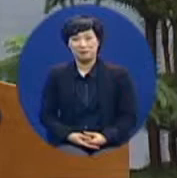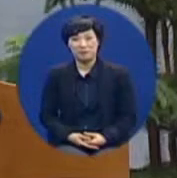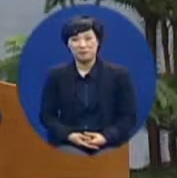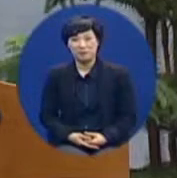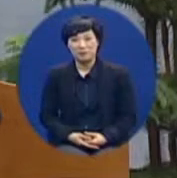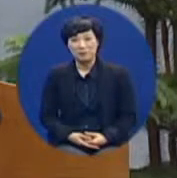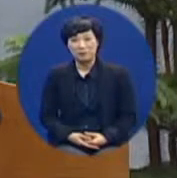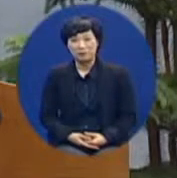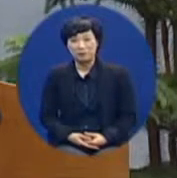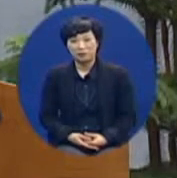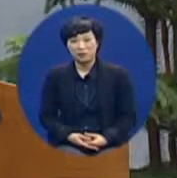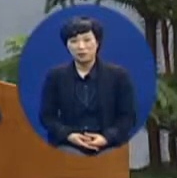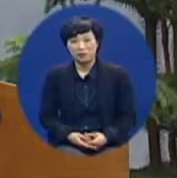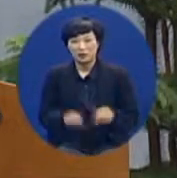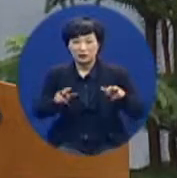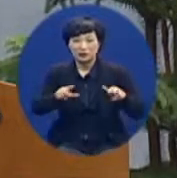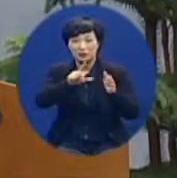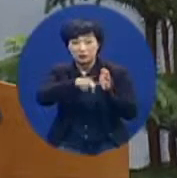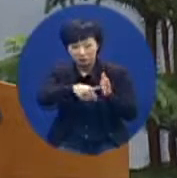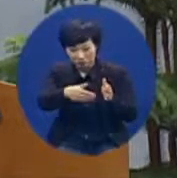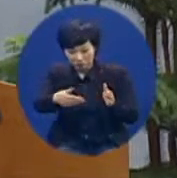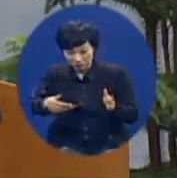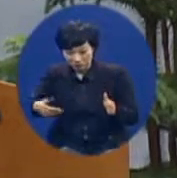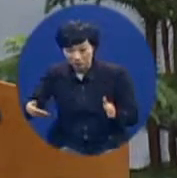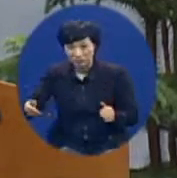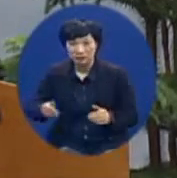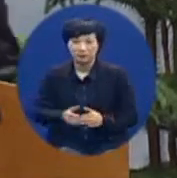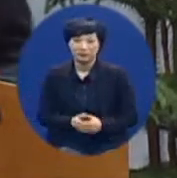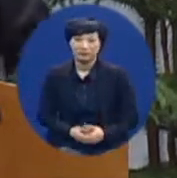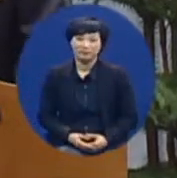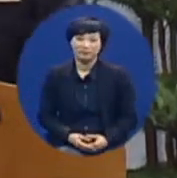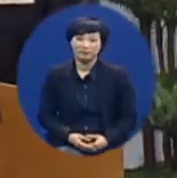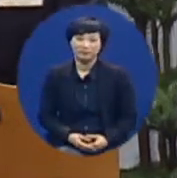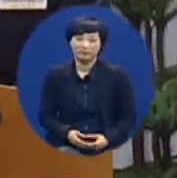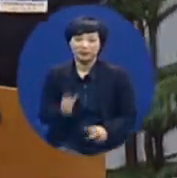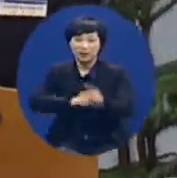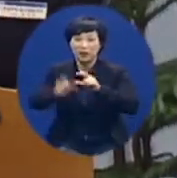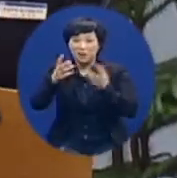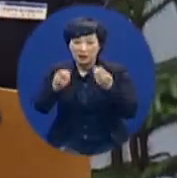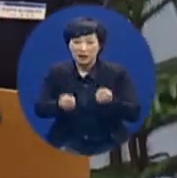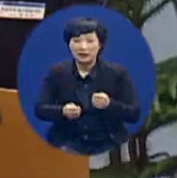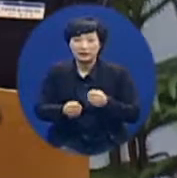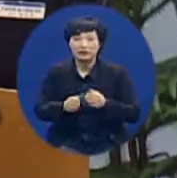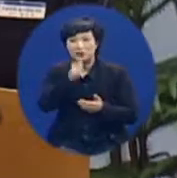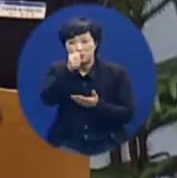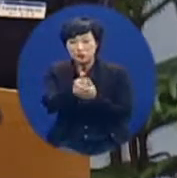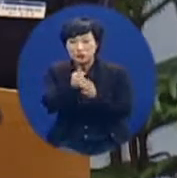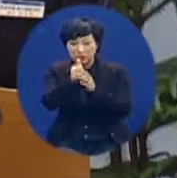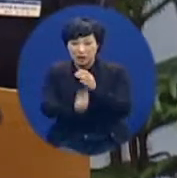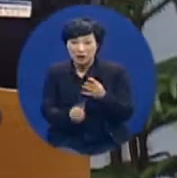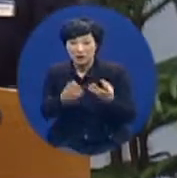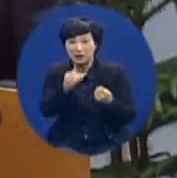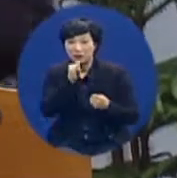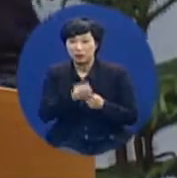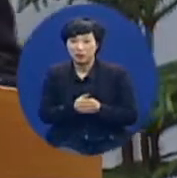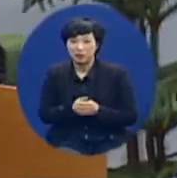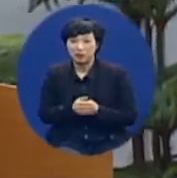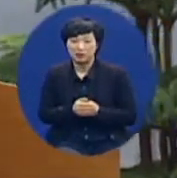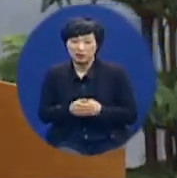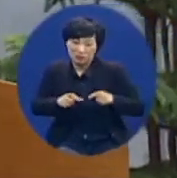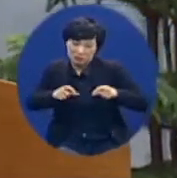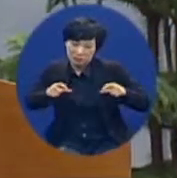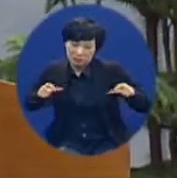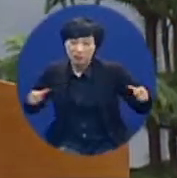예 세대가 가면 갈수록 더 많은 타락을 해요 더 많은